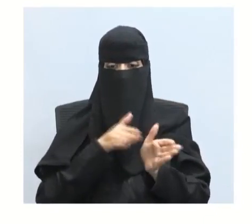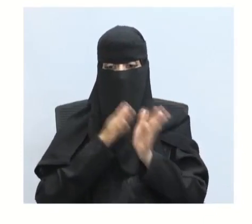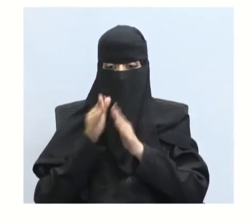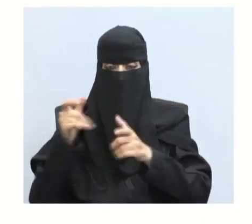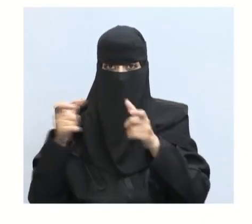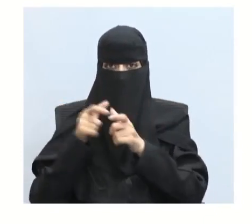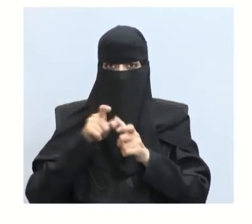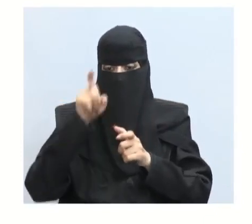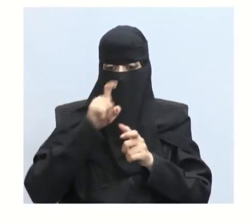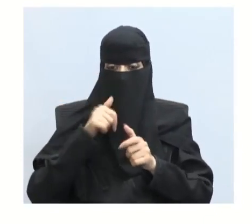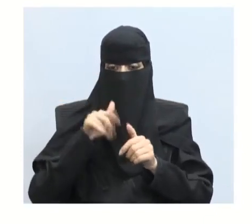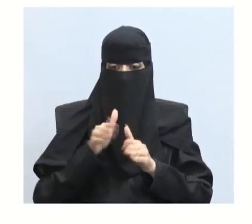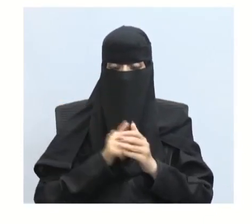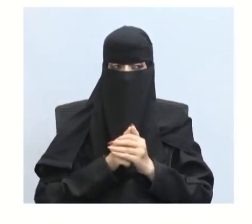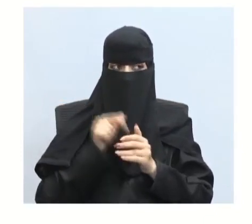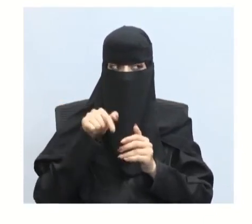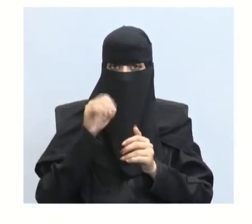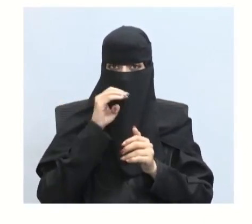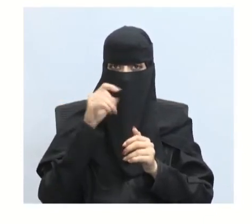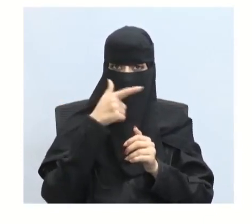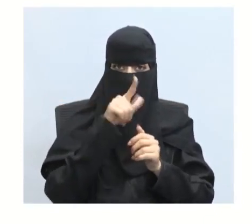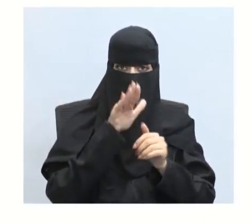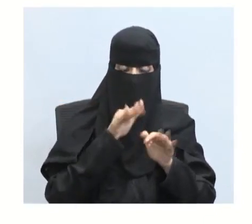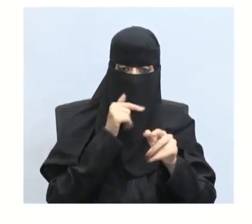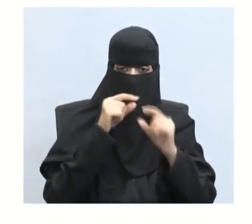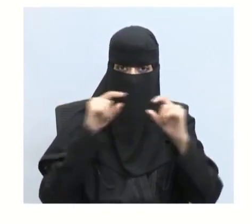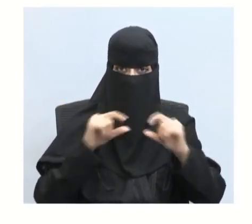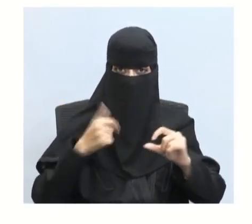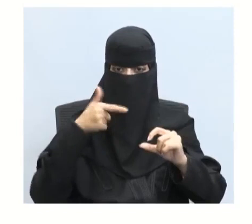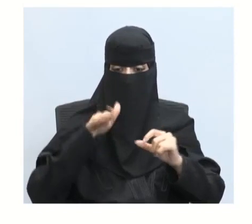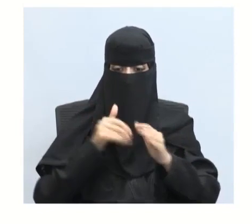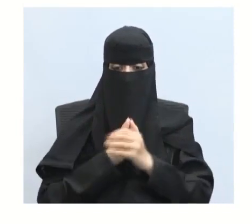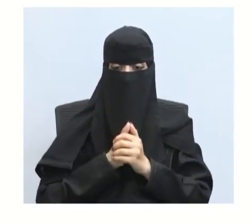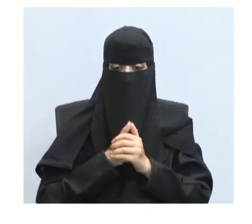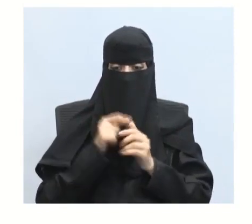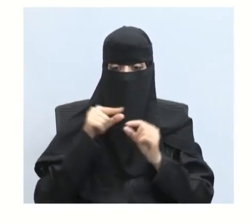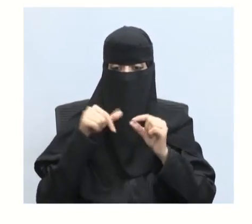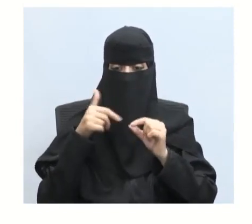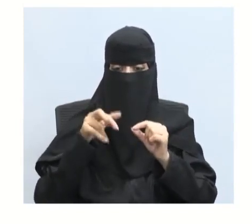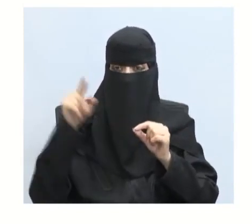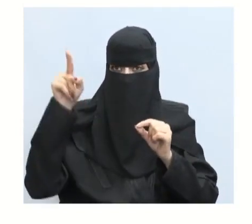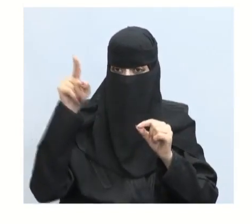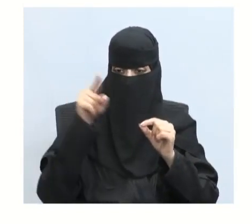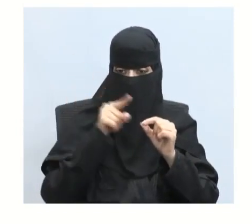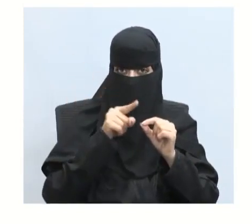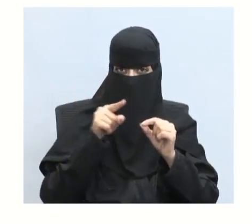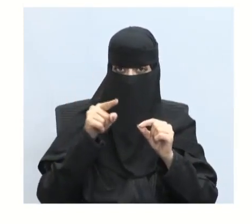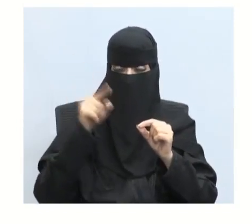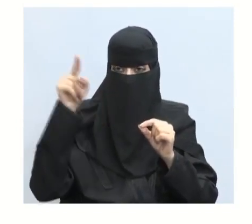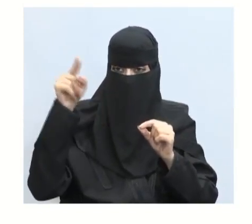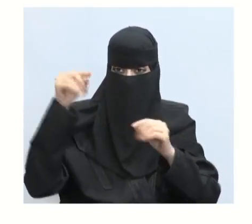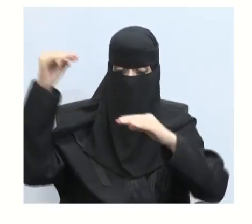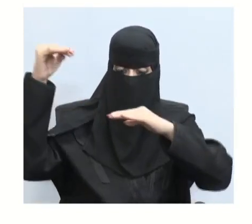لمجموعه من الاسئله السؤال يقول اكتب صواب امام كل عباره مما يلي زاويه السقوط اقل من زاويه